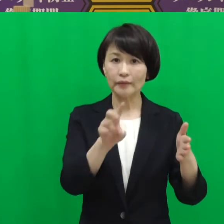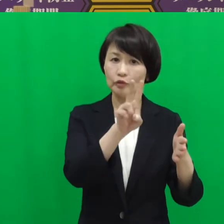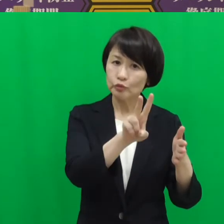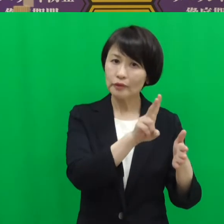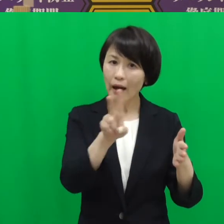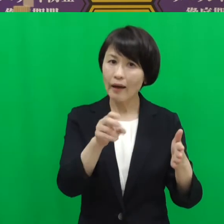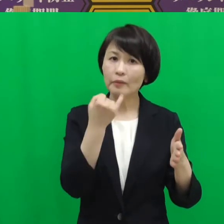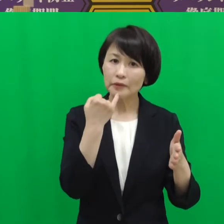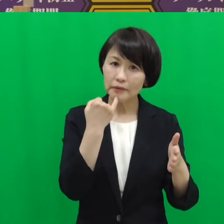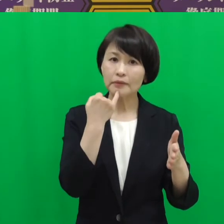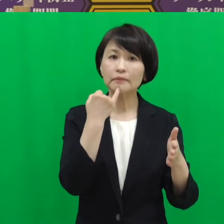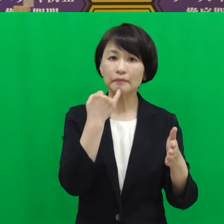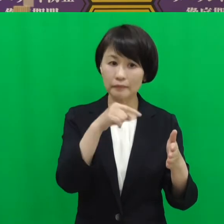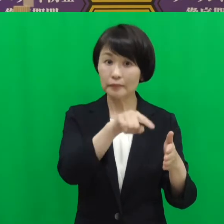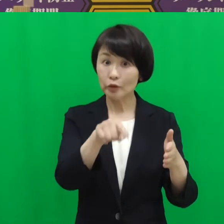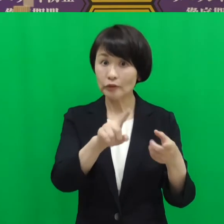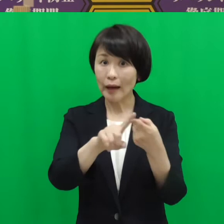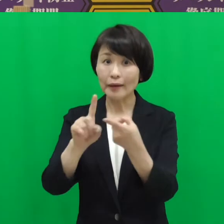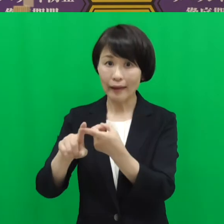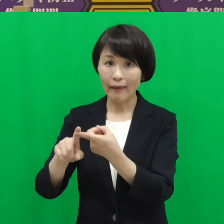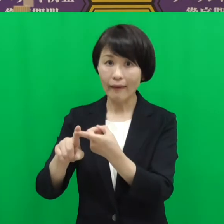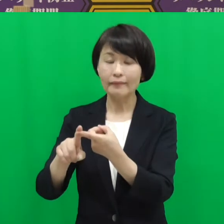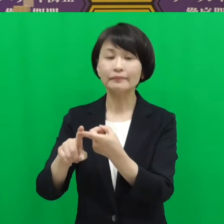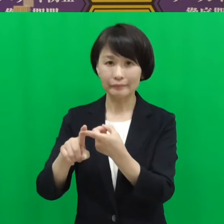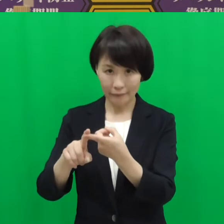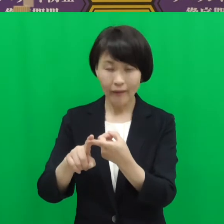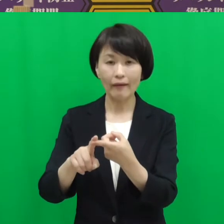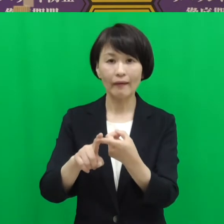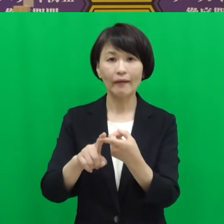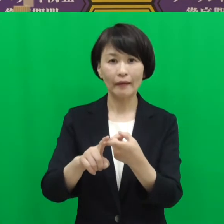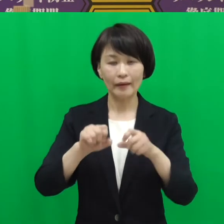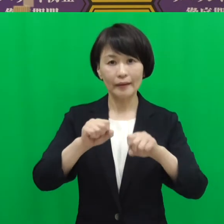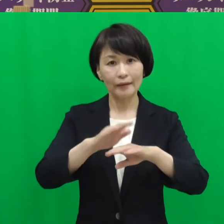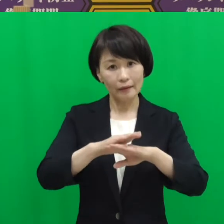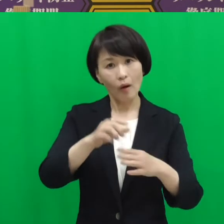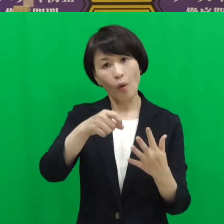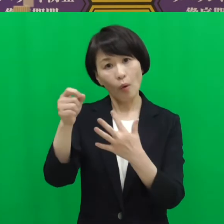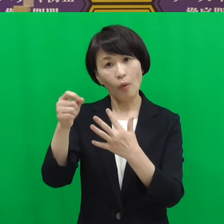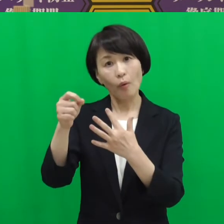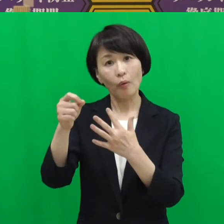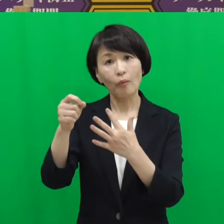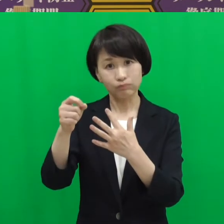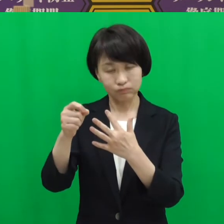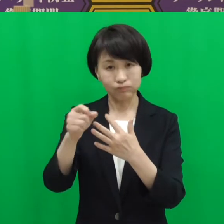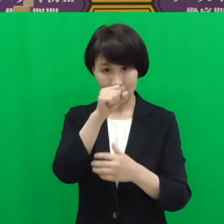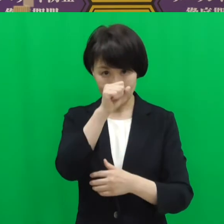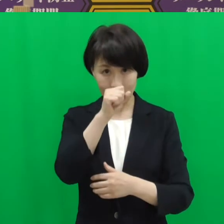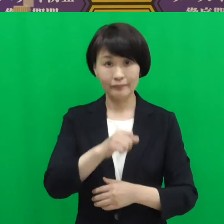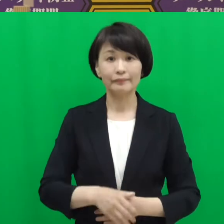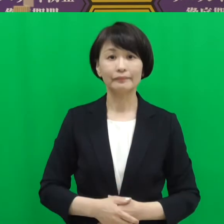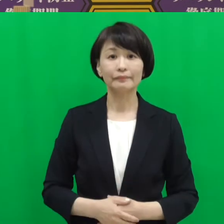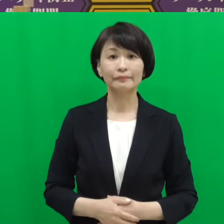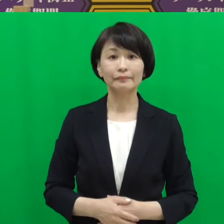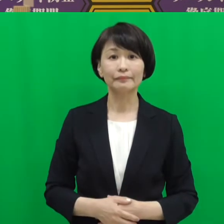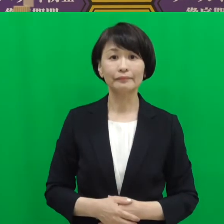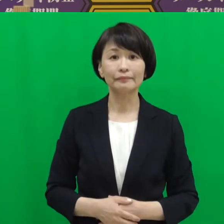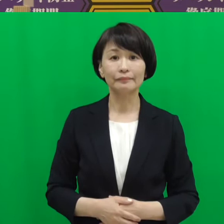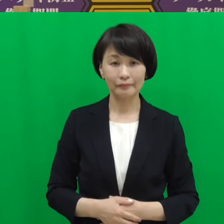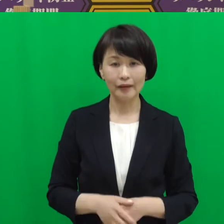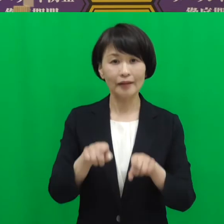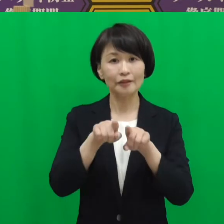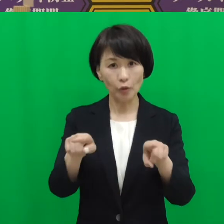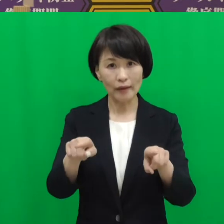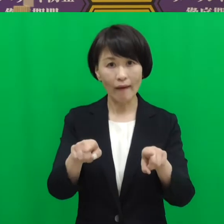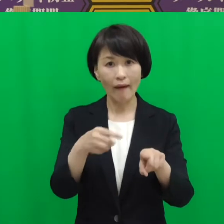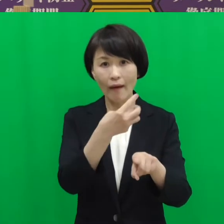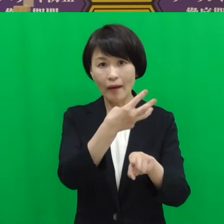の事業所で選択できるようなことになりますので、事業所で働いている方の中で選択ができるということでありますので、決して強要するものではありません